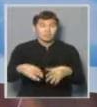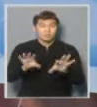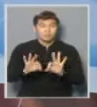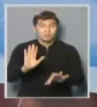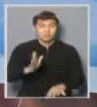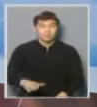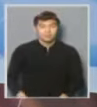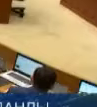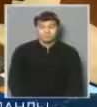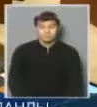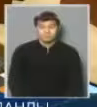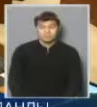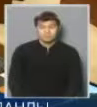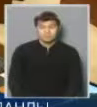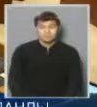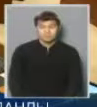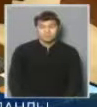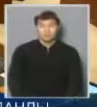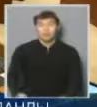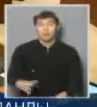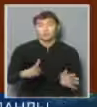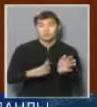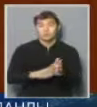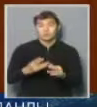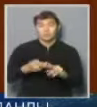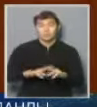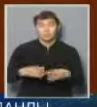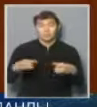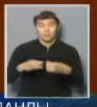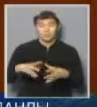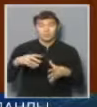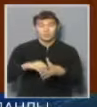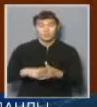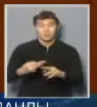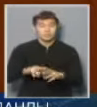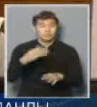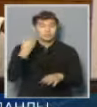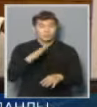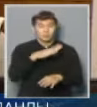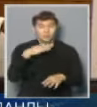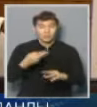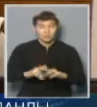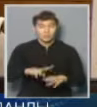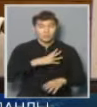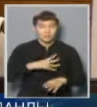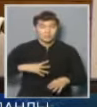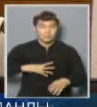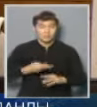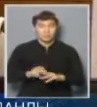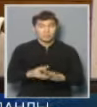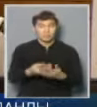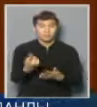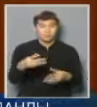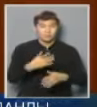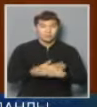тарқатады. Бұл 9-ші амнистия артықшылығы әлеуметтік осал санаттағыларға жеңілдік көптеу. Ардагерлер, ЕДЕ-кісілер, бірінші және